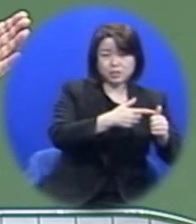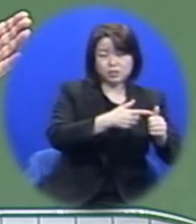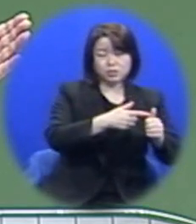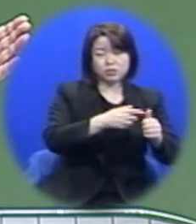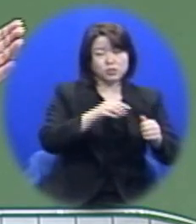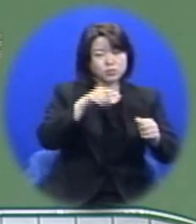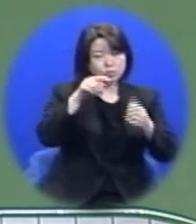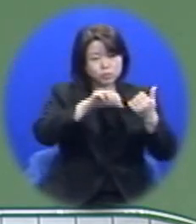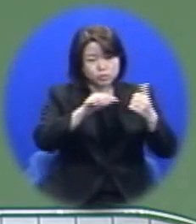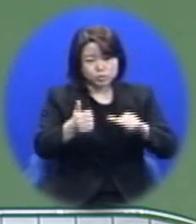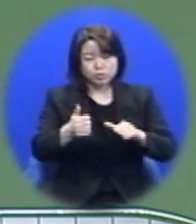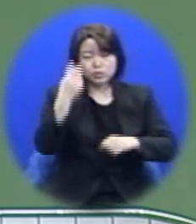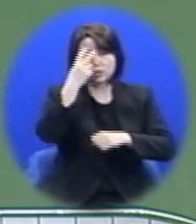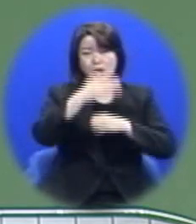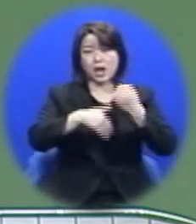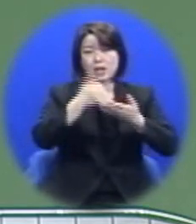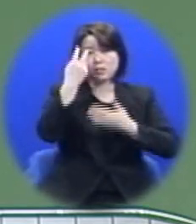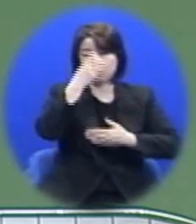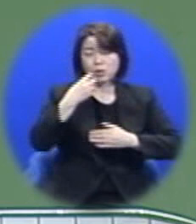없어서 그랬습니까?